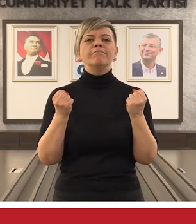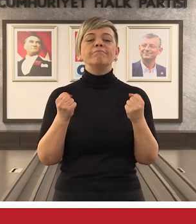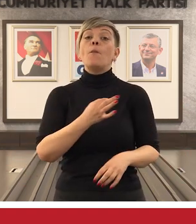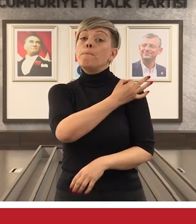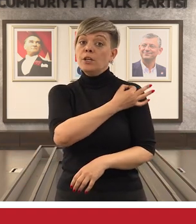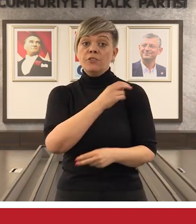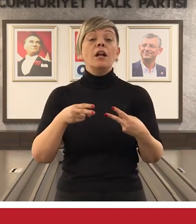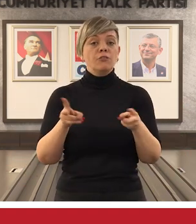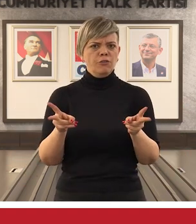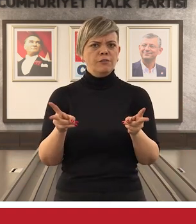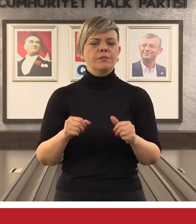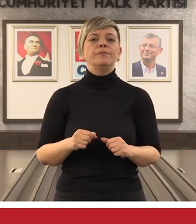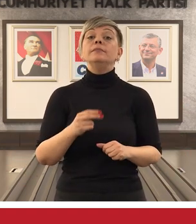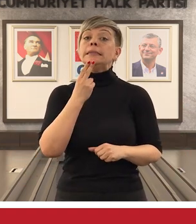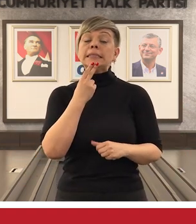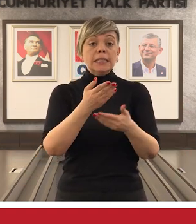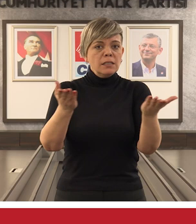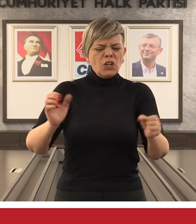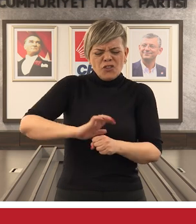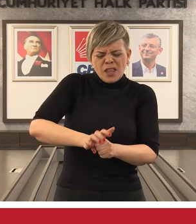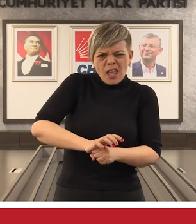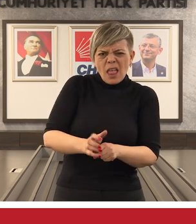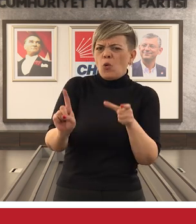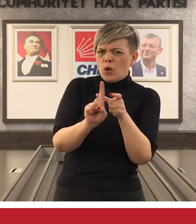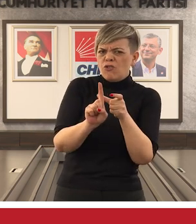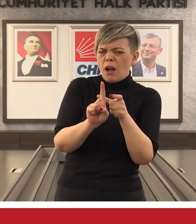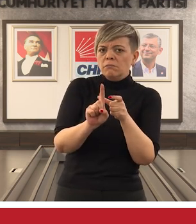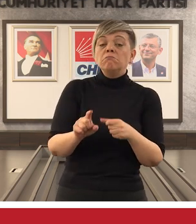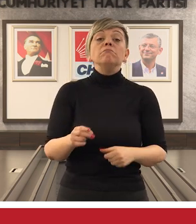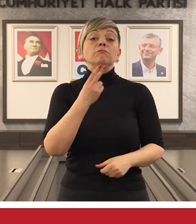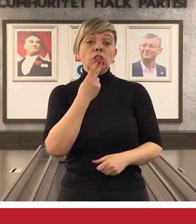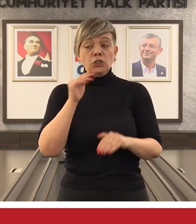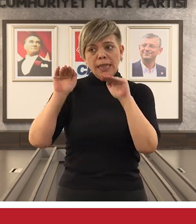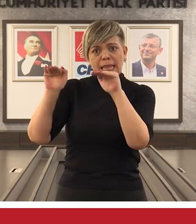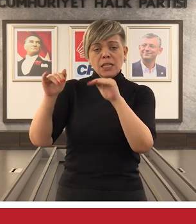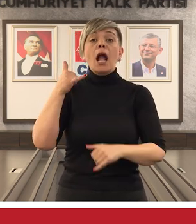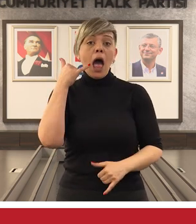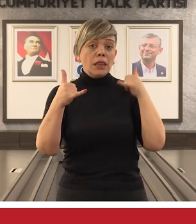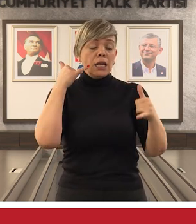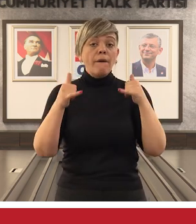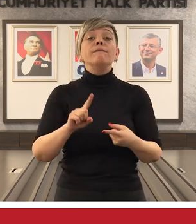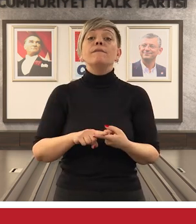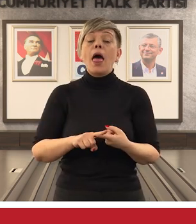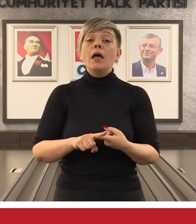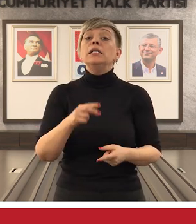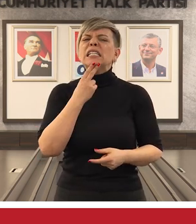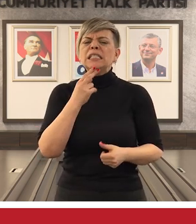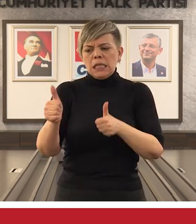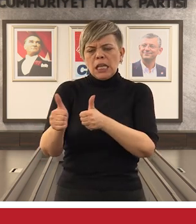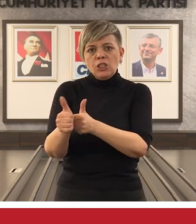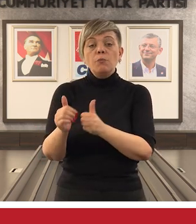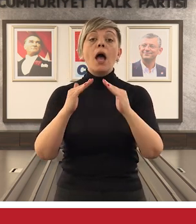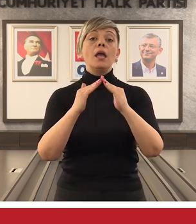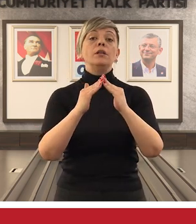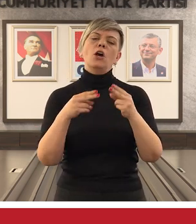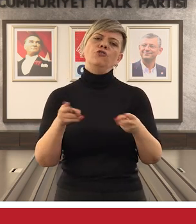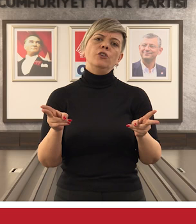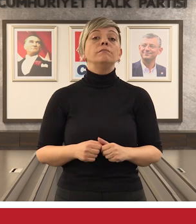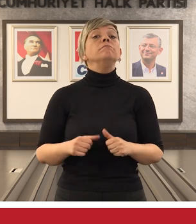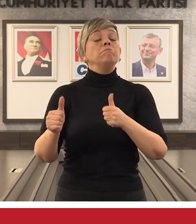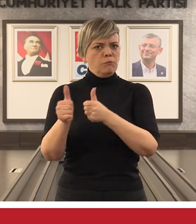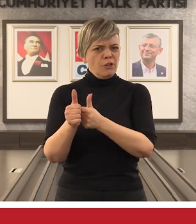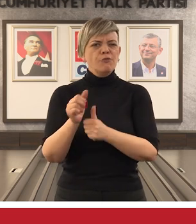kaldıracak kreşler açacağız. Kadınları şiddetten koruyacak kadın destek hatları ve kadın dayanışma evleri